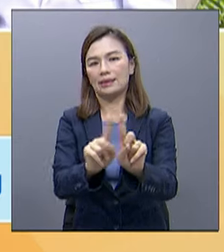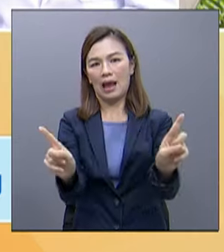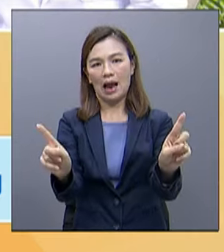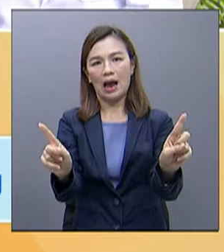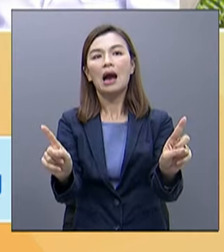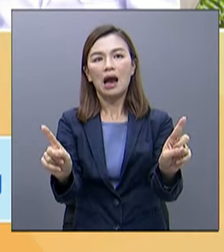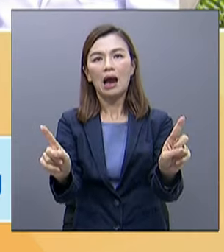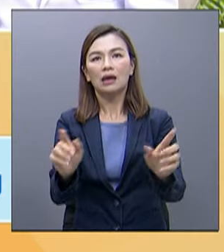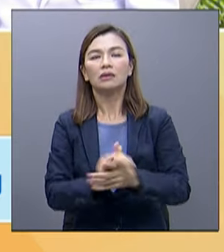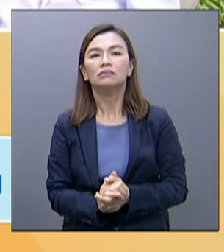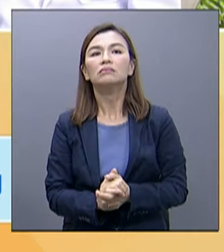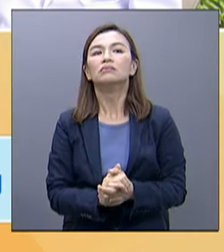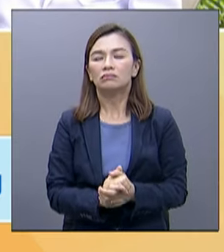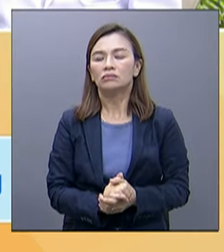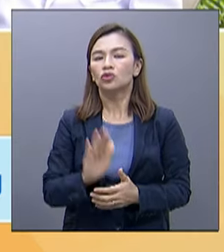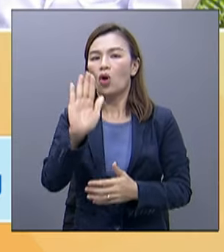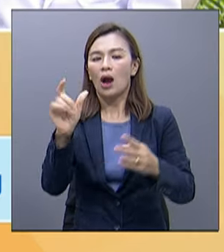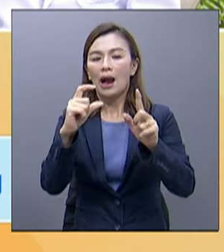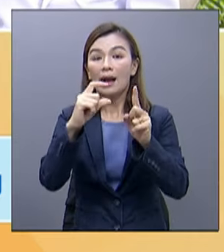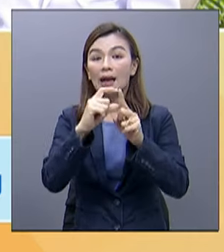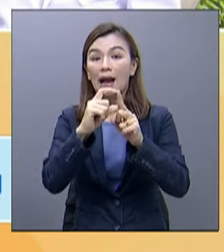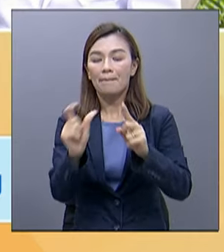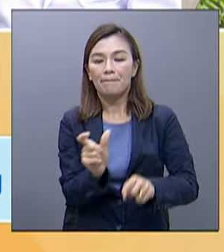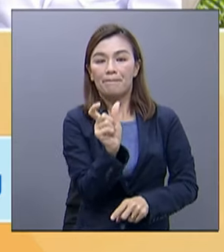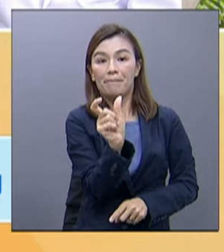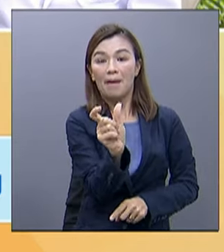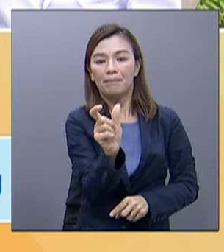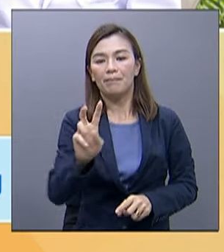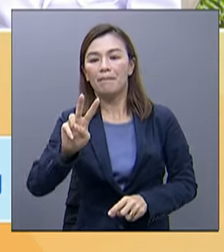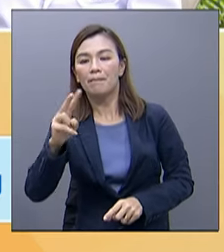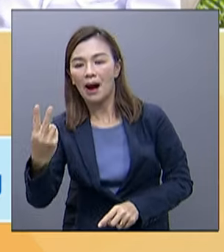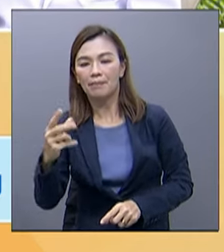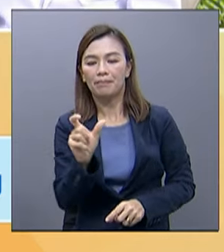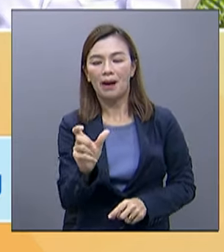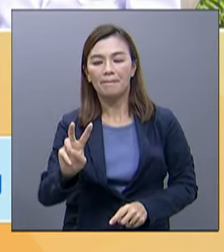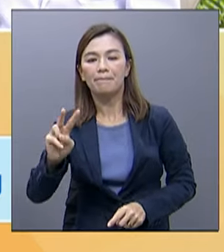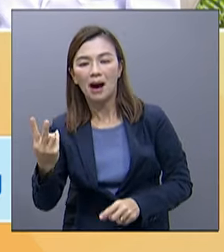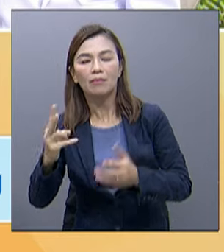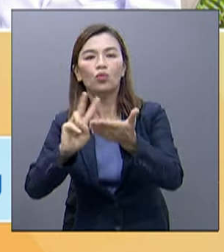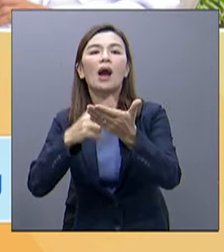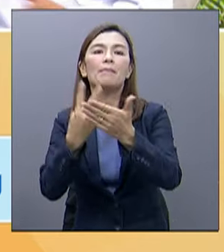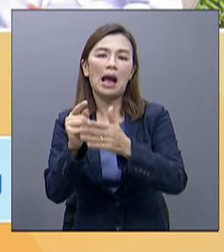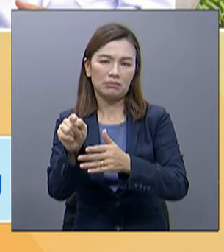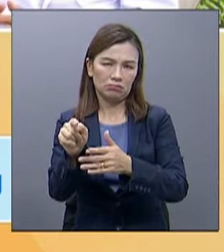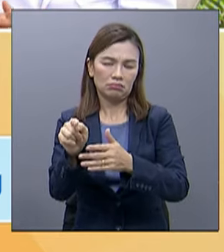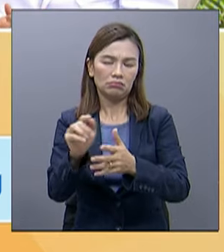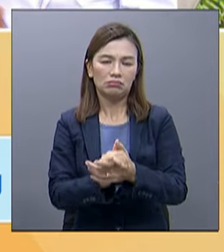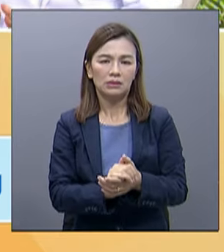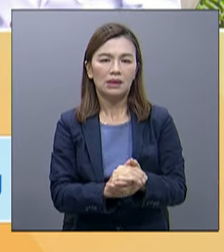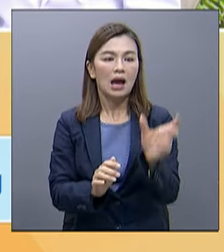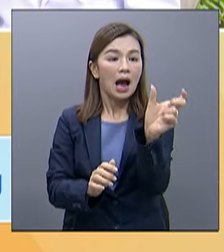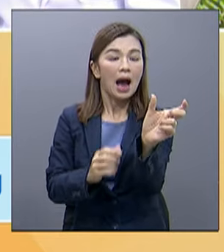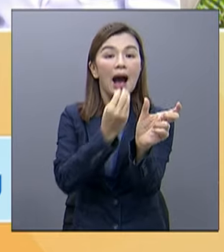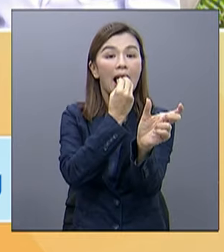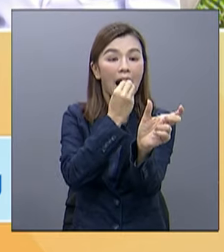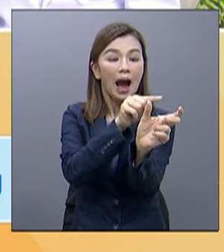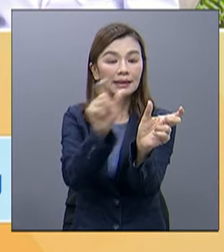สำนักงานบัณฑิตนะฮะพระราชบัณฑิตเนี่ยบัญญัติออกมานะครับตรงเนี้ยเพราะฉะนั้นเราต้องเข้าใจตรงนี้ก่อนว่าไม่เหมือน